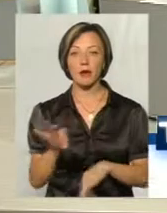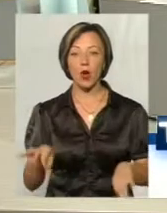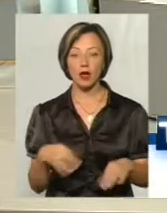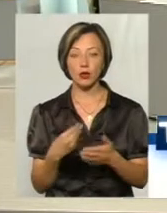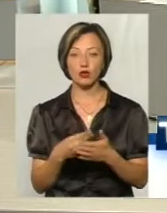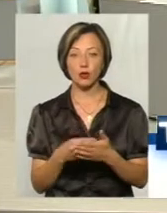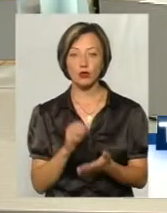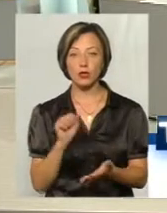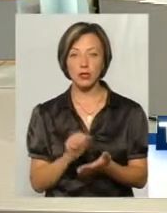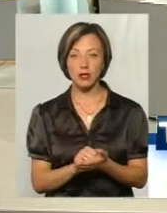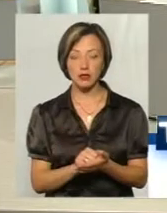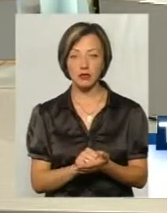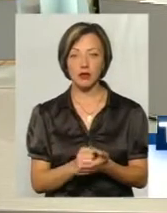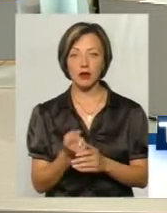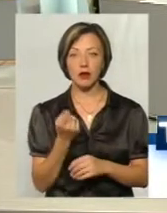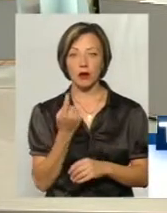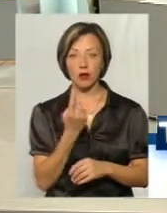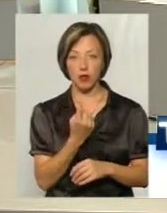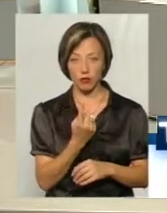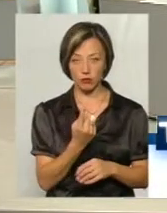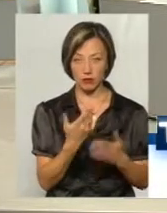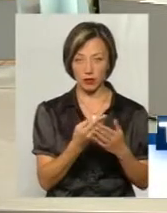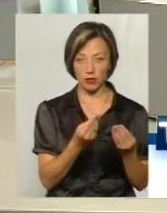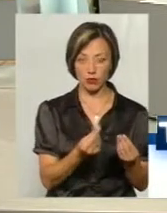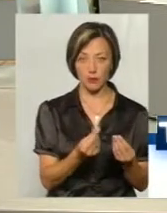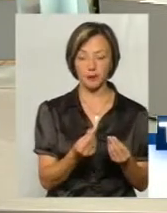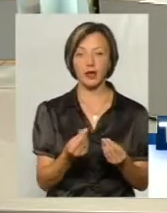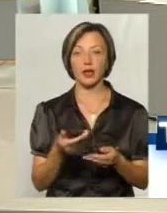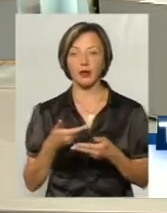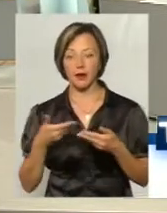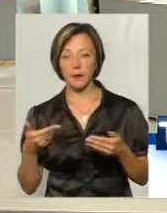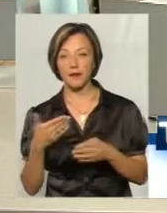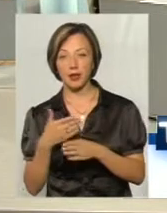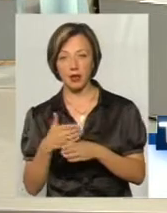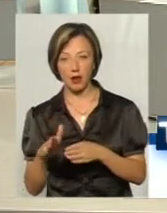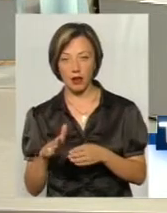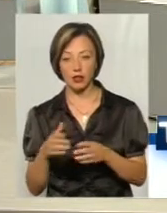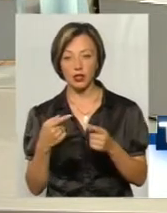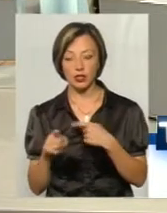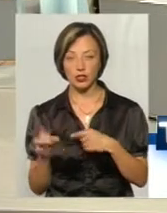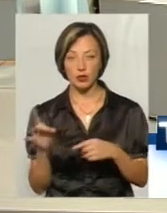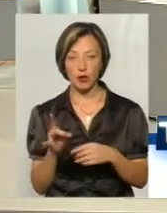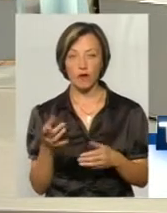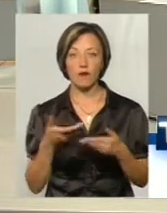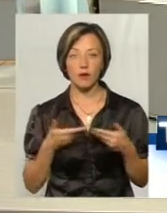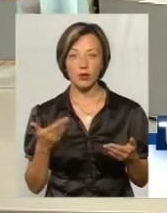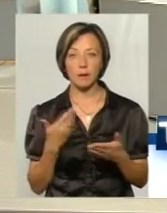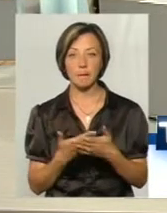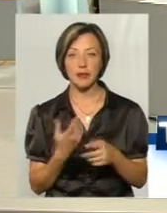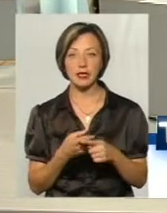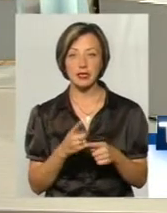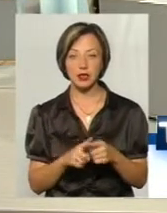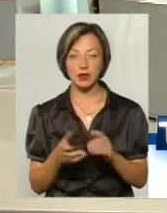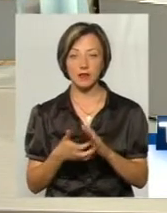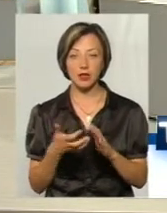Проєктно-кошторисна документація вартує один розмір коштів. Значить, нам виділяють інший розмір. От ми цей, що